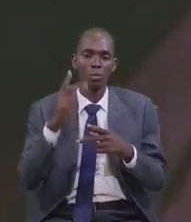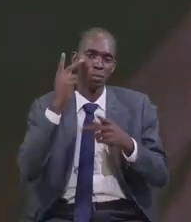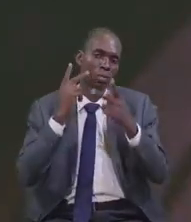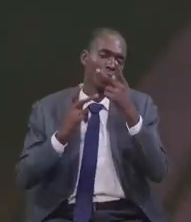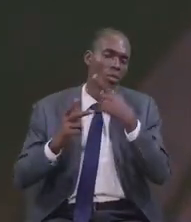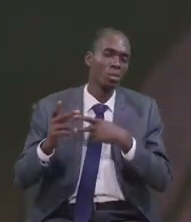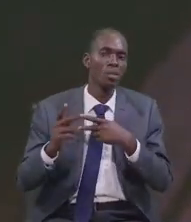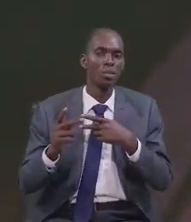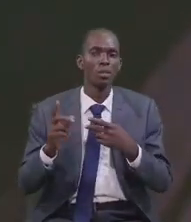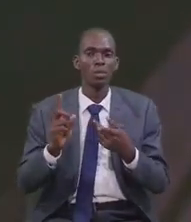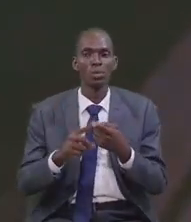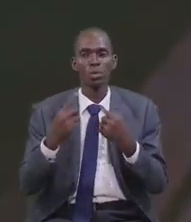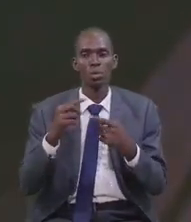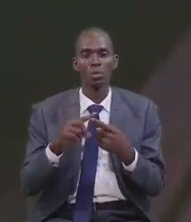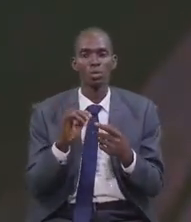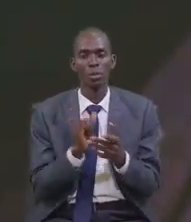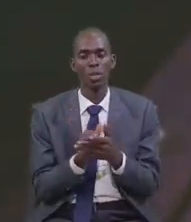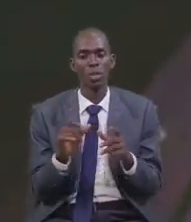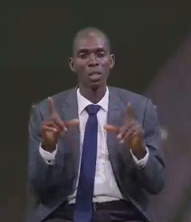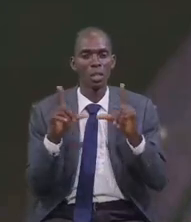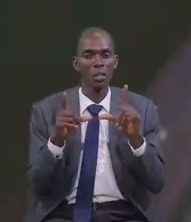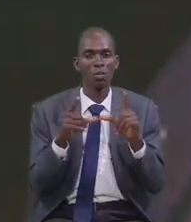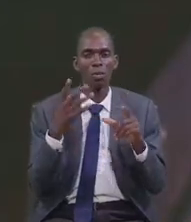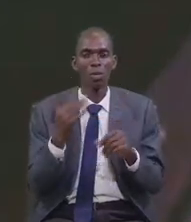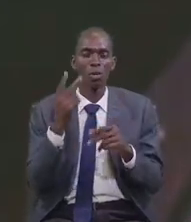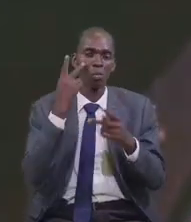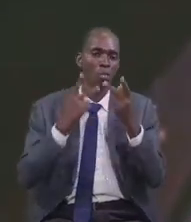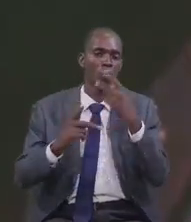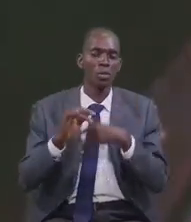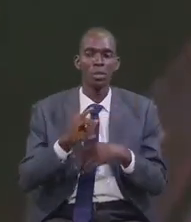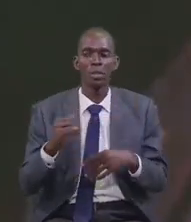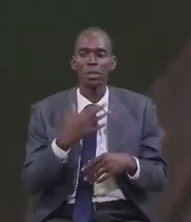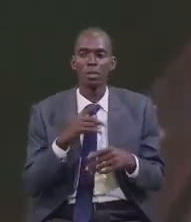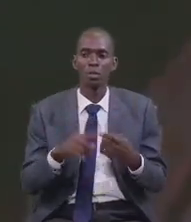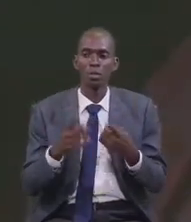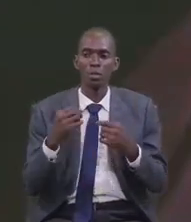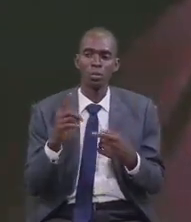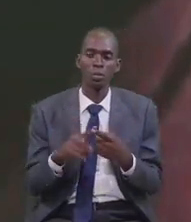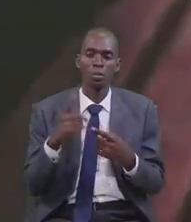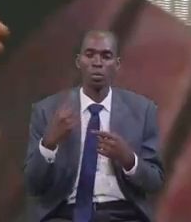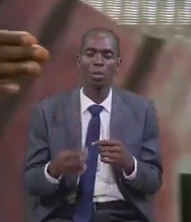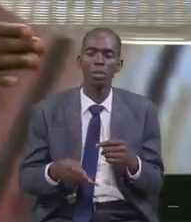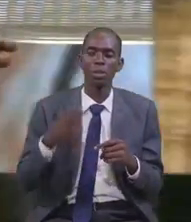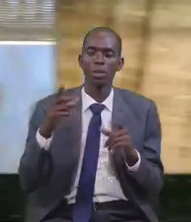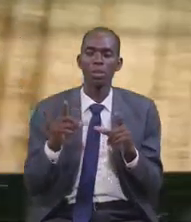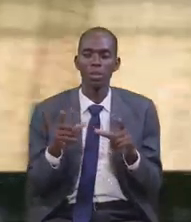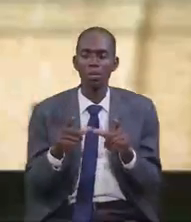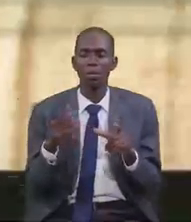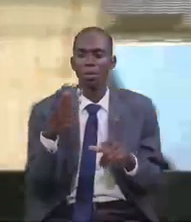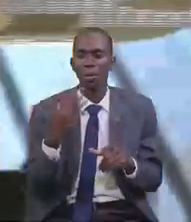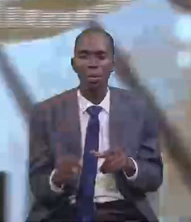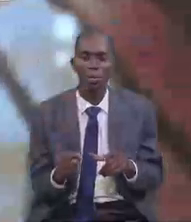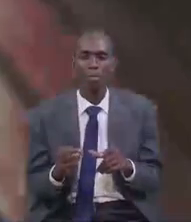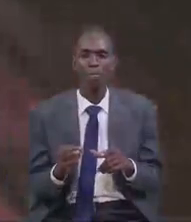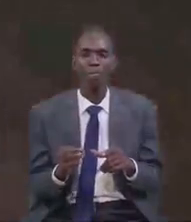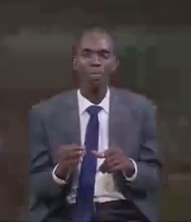pour arriver à ce niveau de prophétie, pour arriver à ce niveau de chasser les démons, pour arriver à ce niveau de